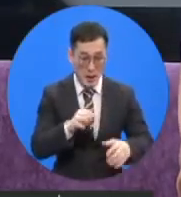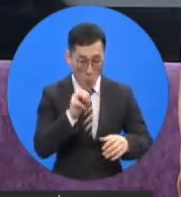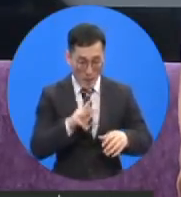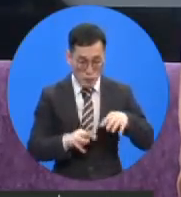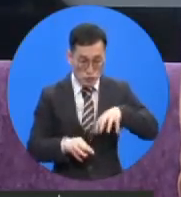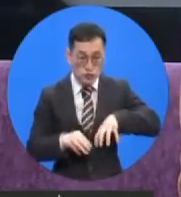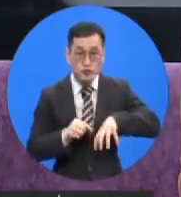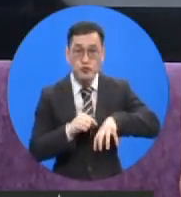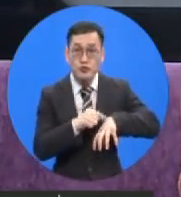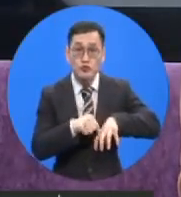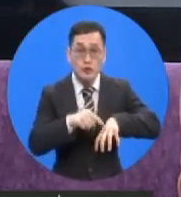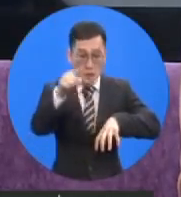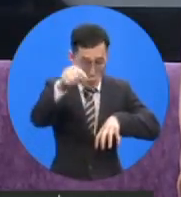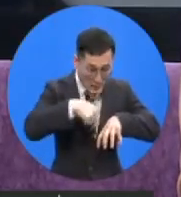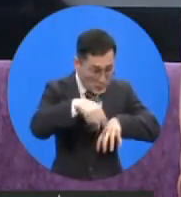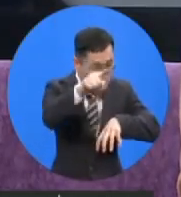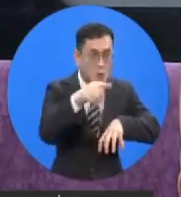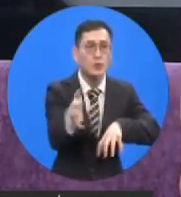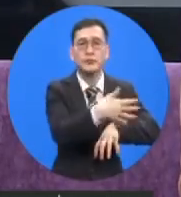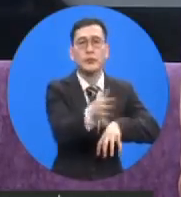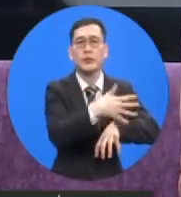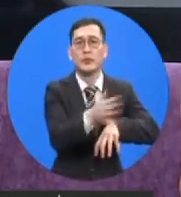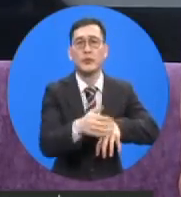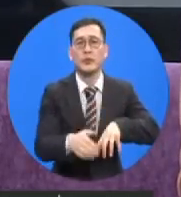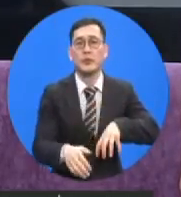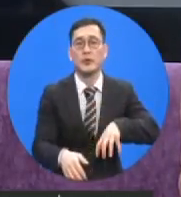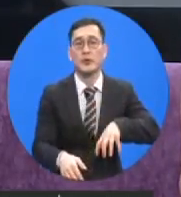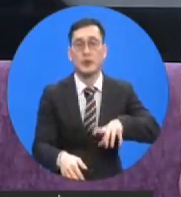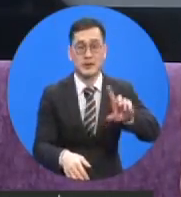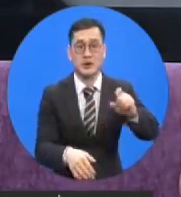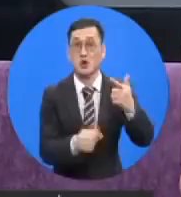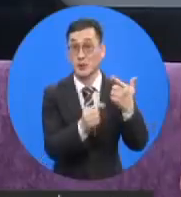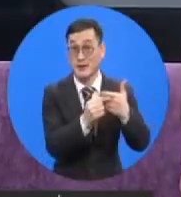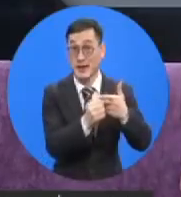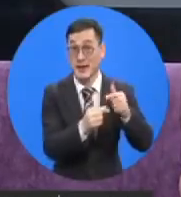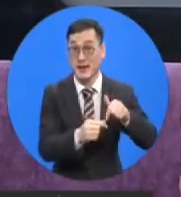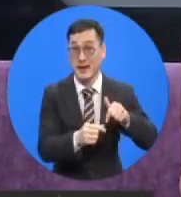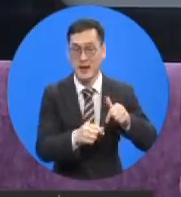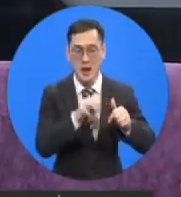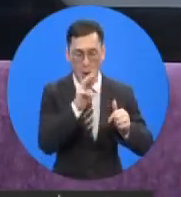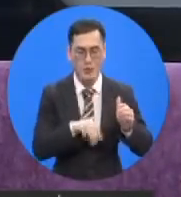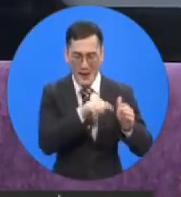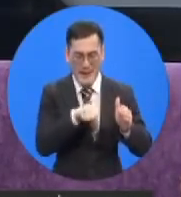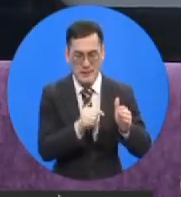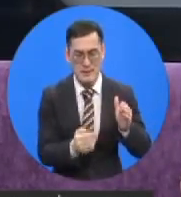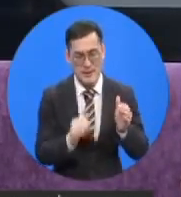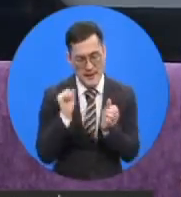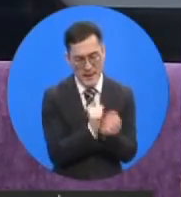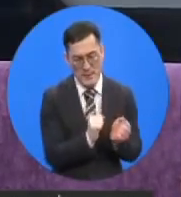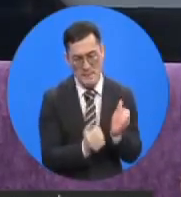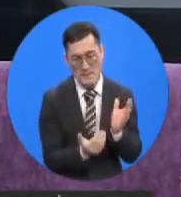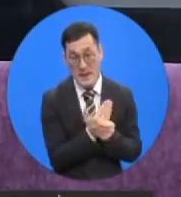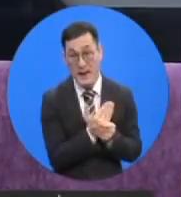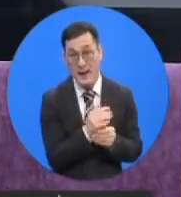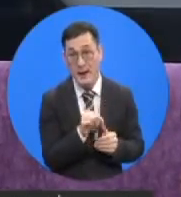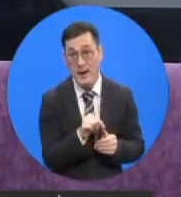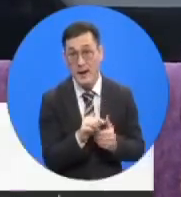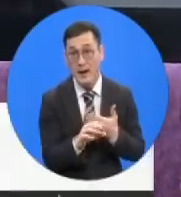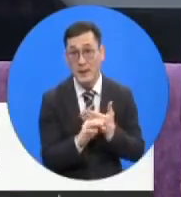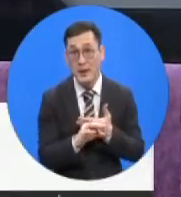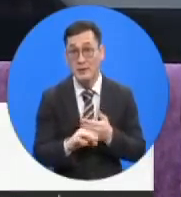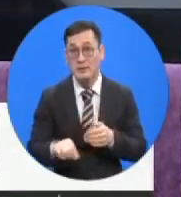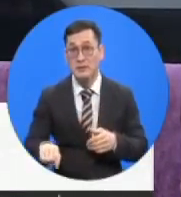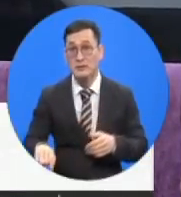동선이 드러났던 확진자는 한 명도 없었다는 겁니다. 만약에 16번 환자가 태국이 아니라 광주에서 감염된 것으로 드러난다면 우리